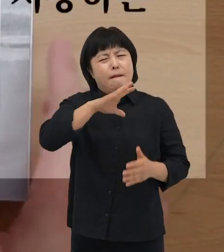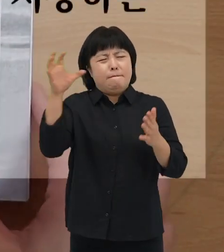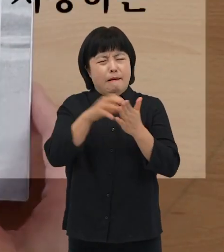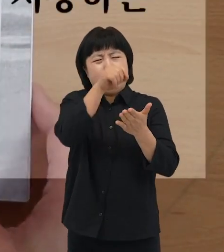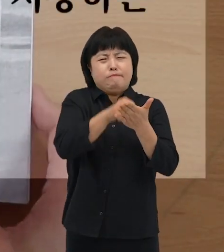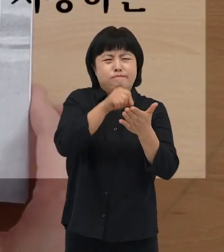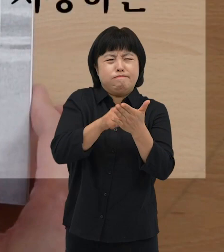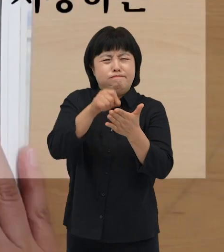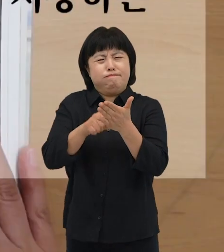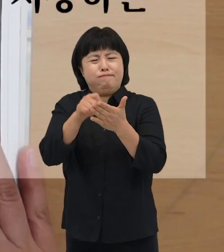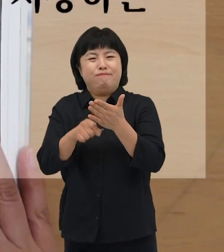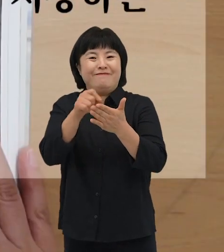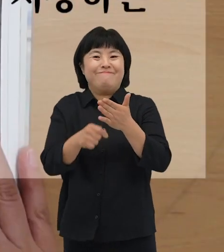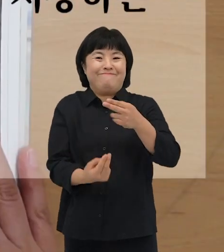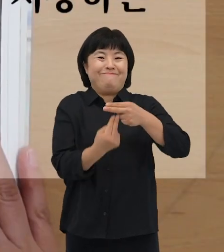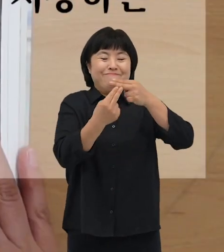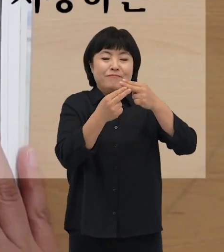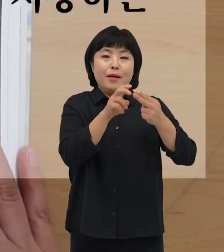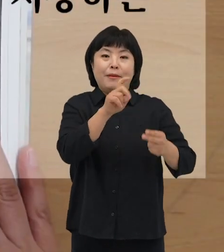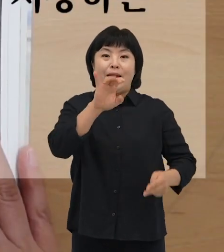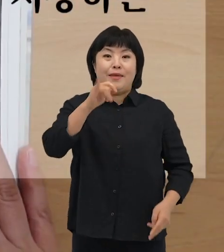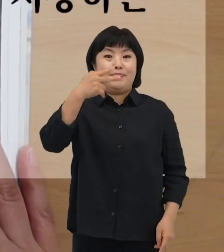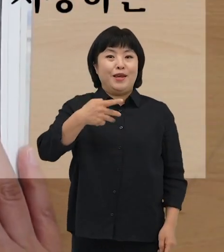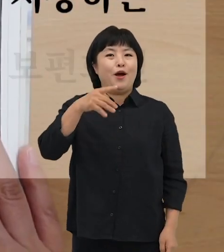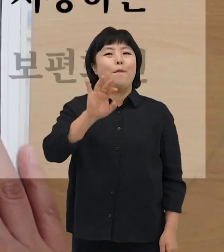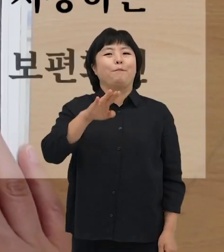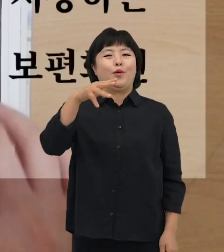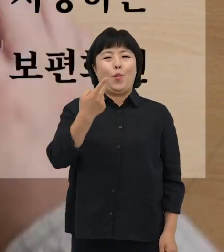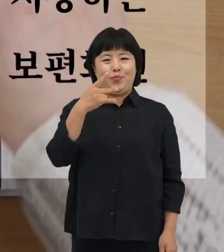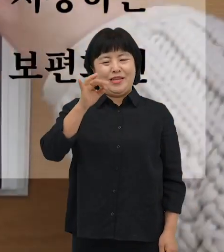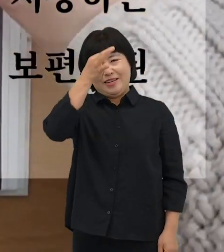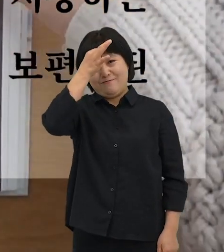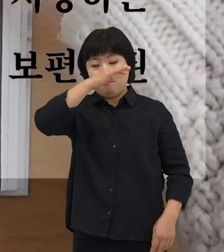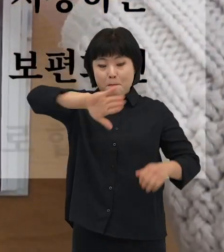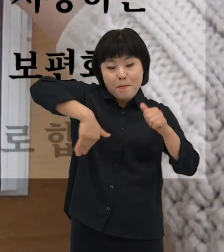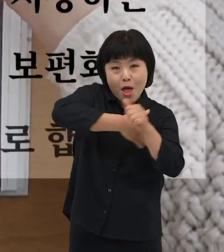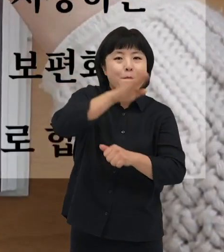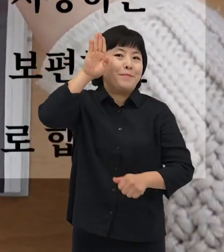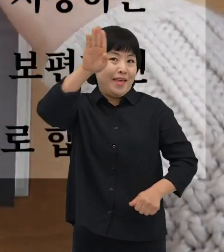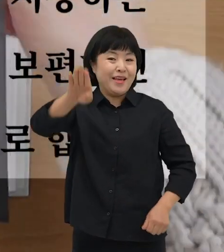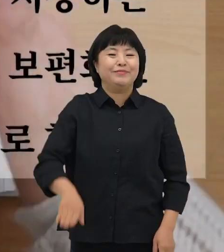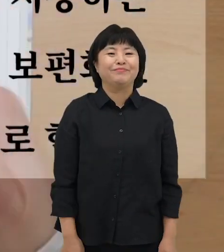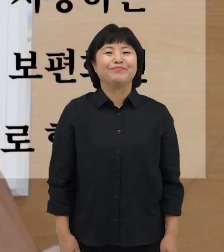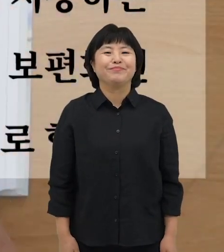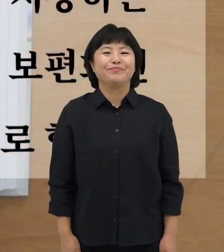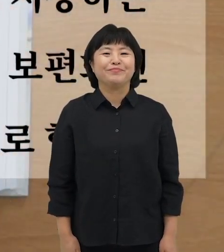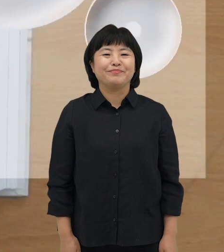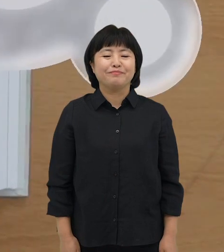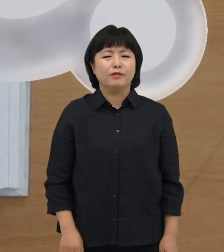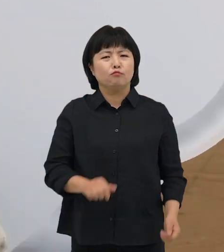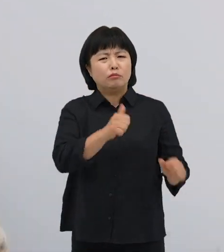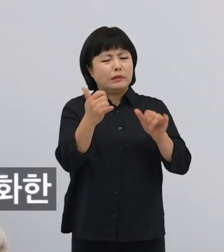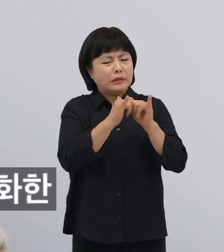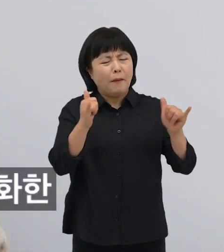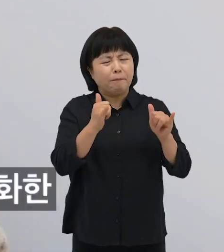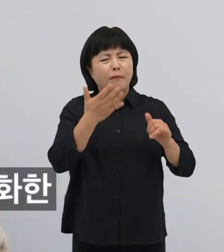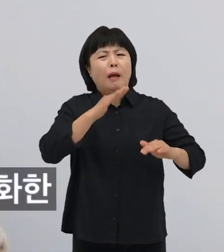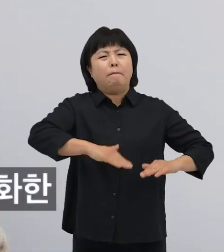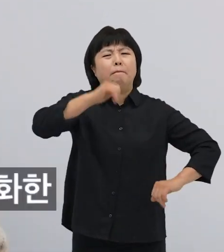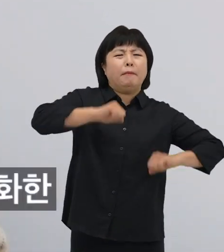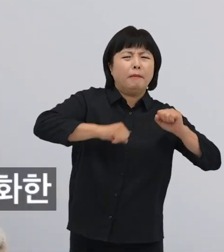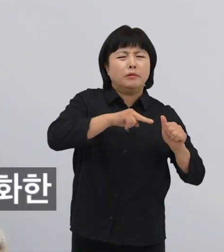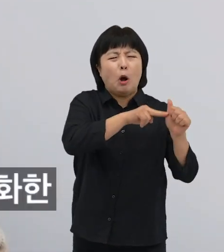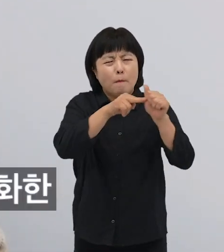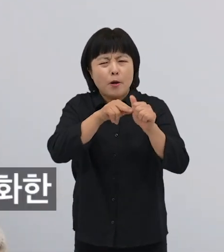감정과 정신을 기록하여 저장하는 마인드 업로딩 기술이 보편화된 미래를 배경으로 합니다. 죽은 사람들의